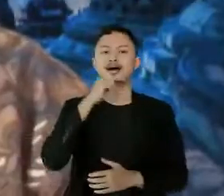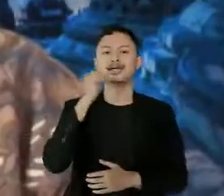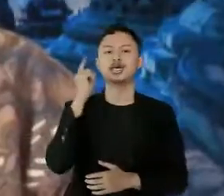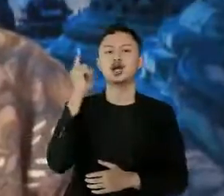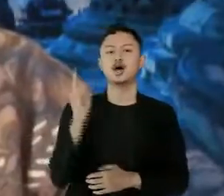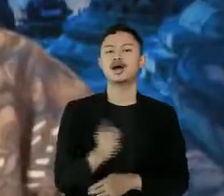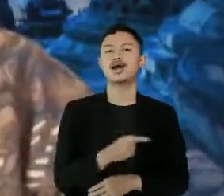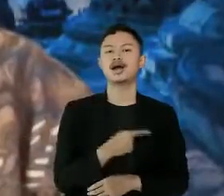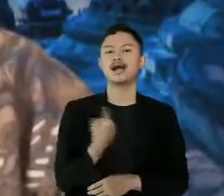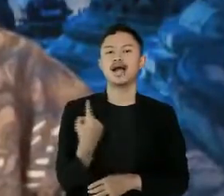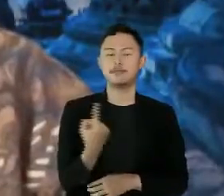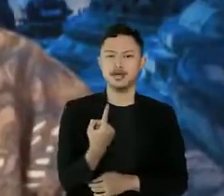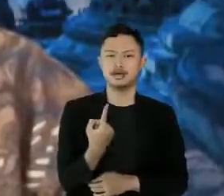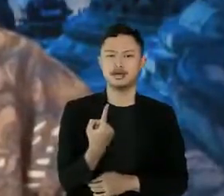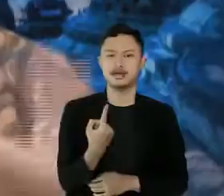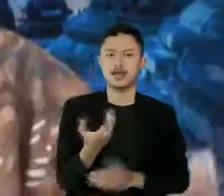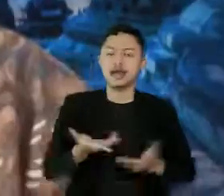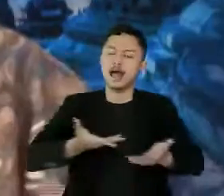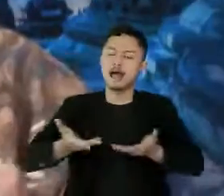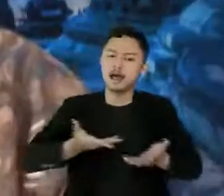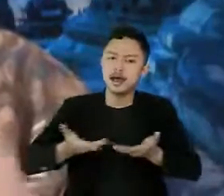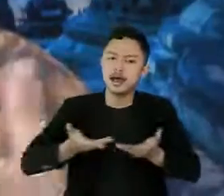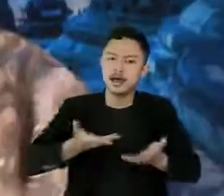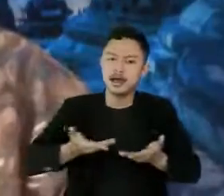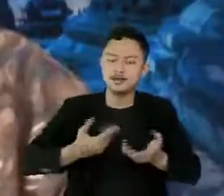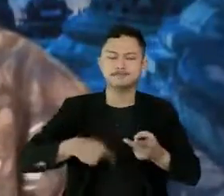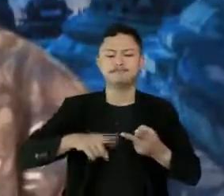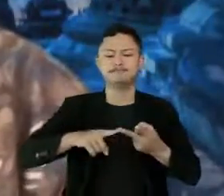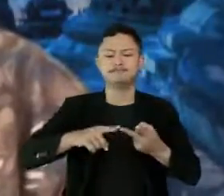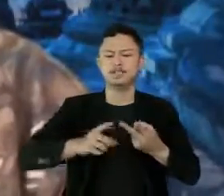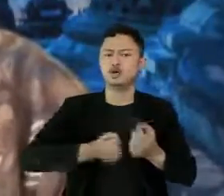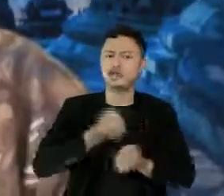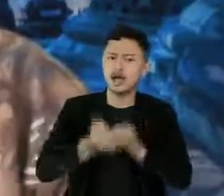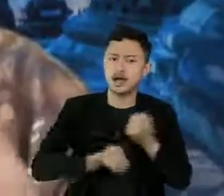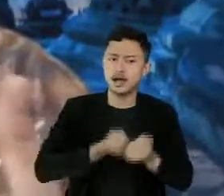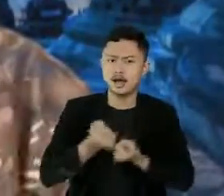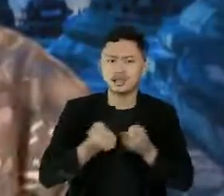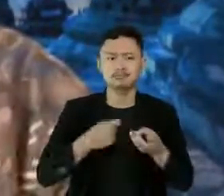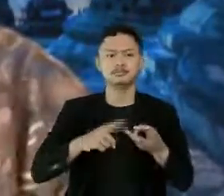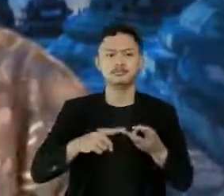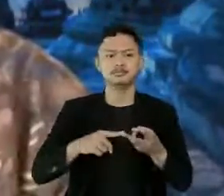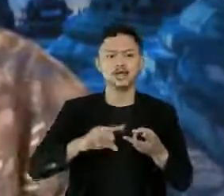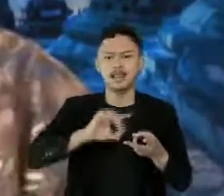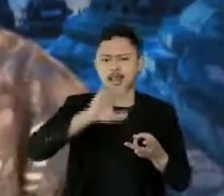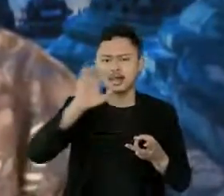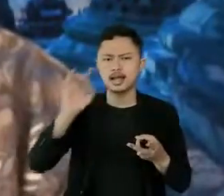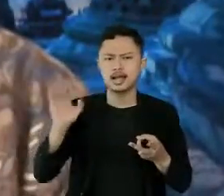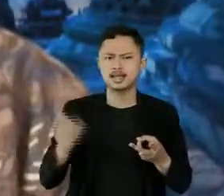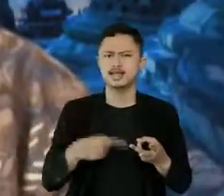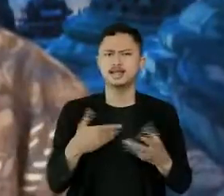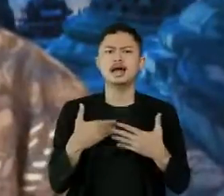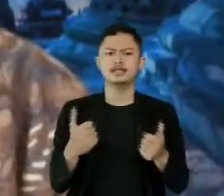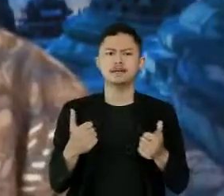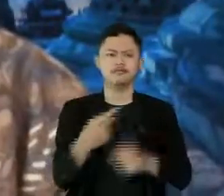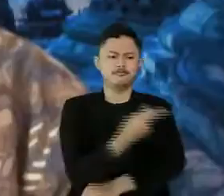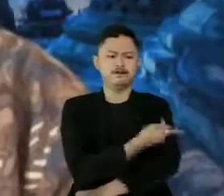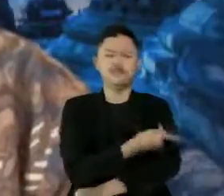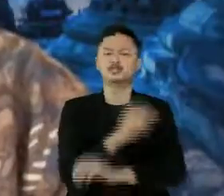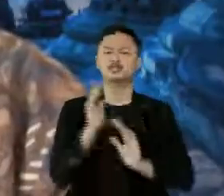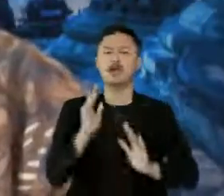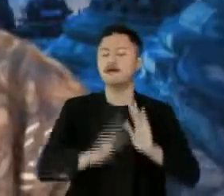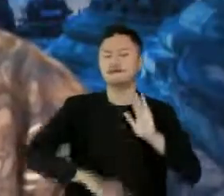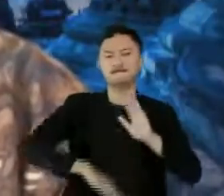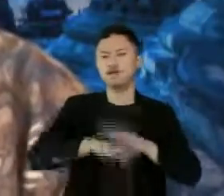kami, dari sisi pelayanannya ya, dari segi pelaku industrinya, semuanya sudah mendapatkan vaksin